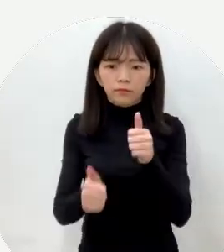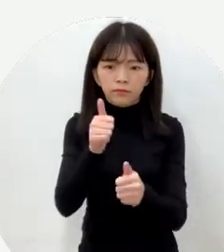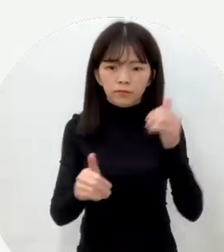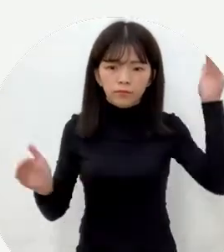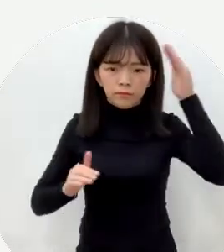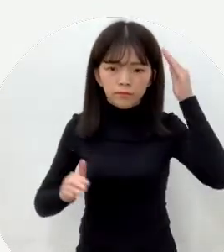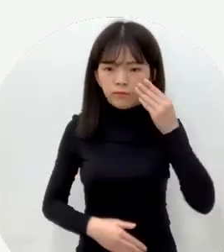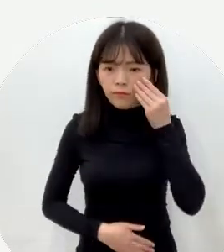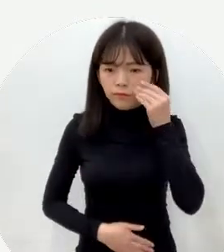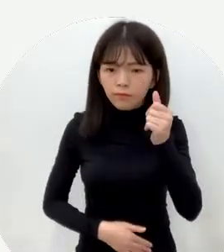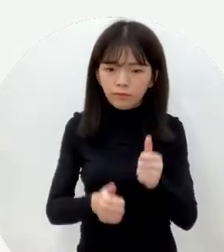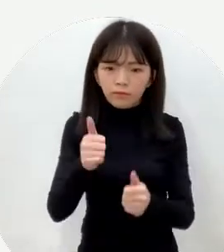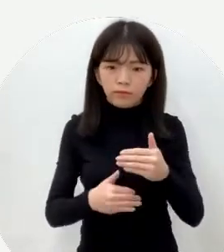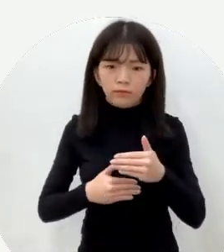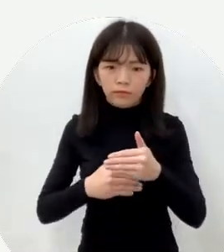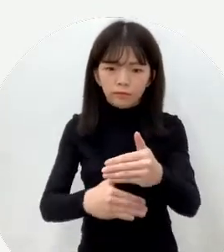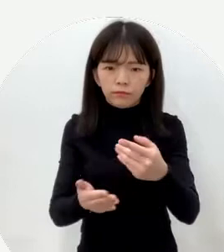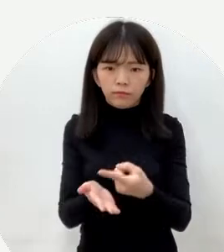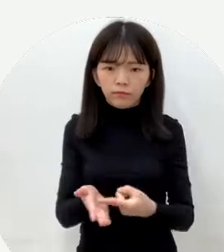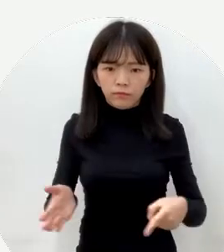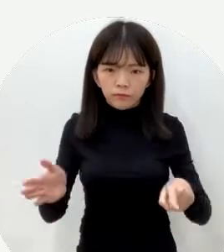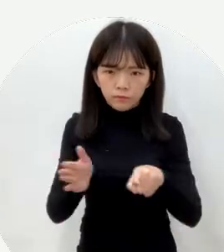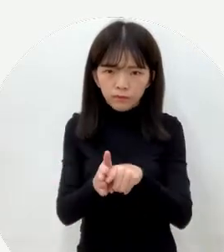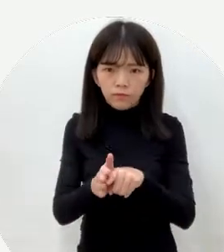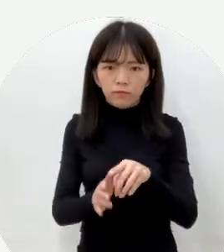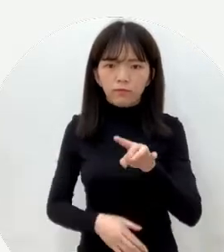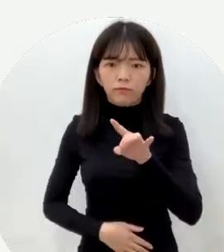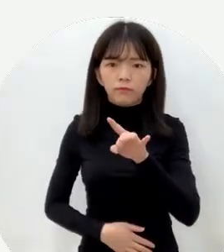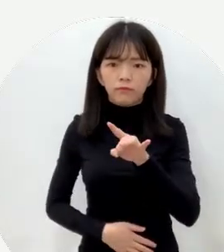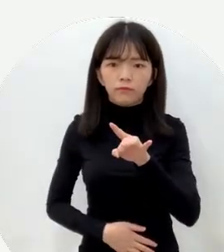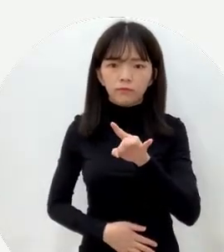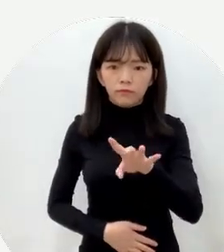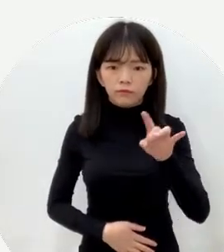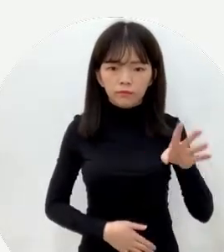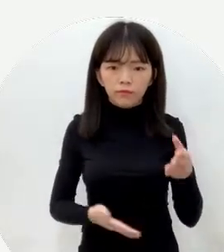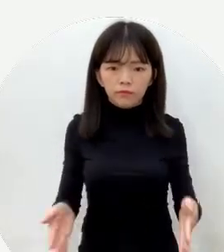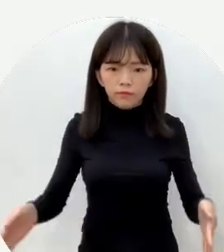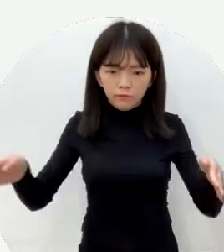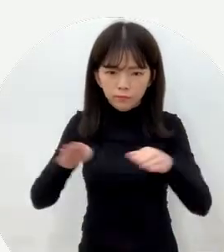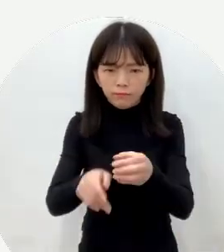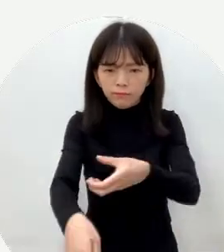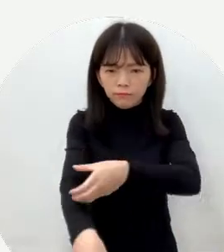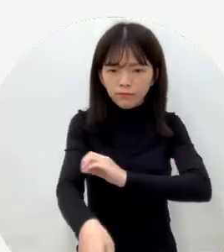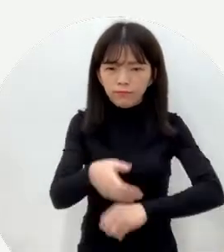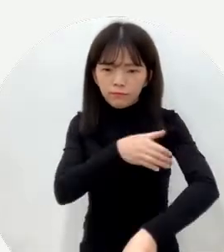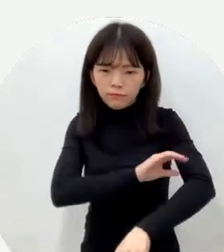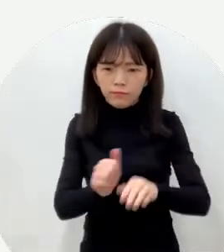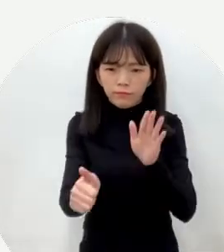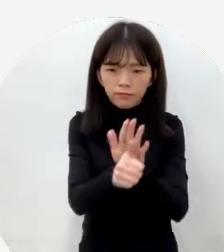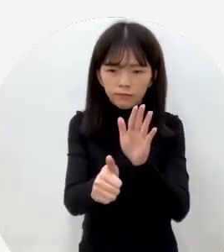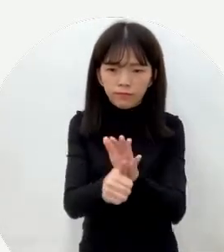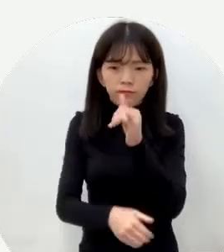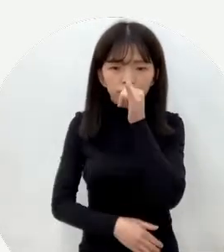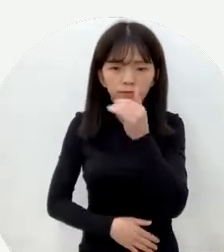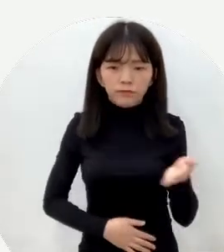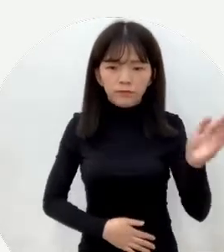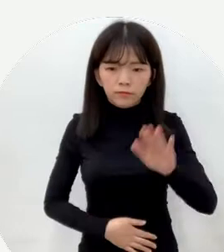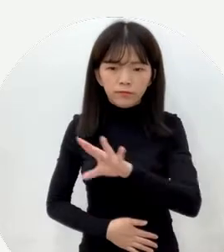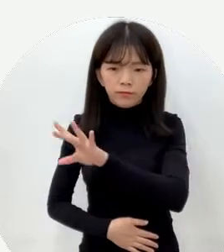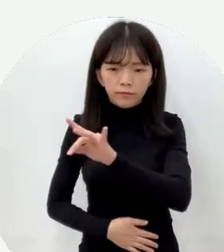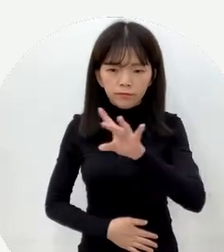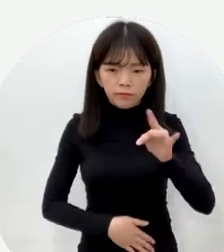가장 중요합니다. 매년 수험생들의 원활한 시험 진행을 위해서 각 기관에서도 적극적인 협조를 하고